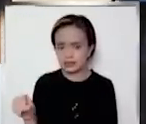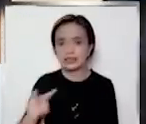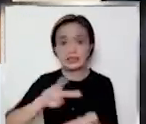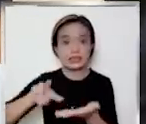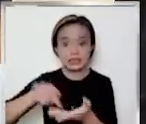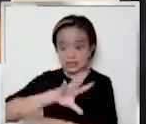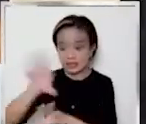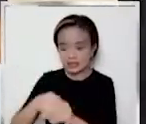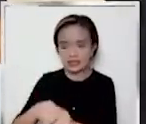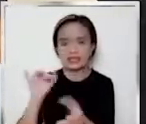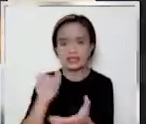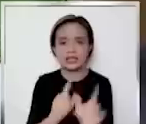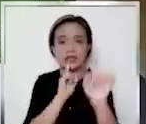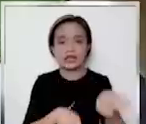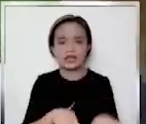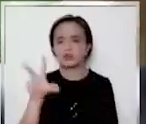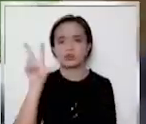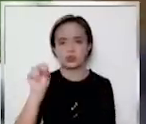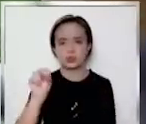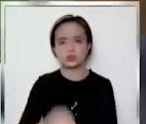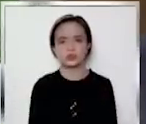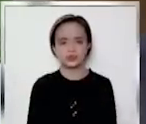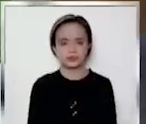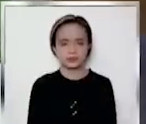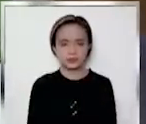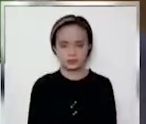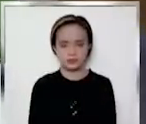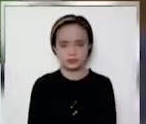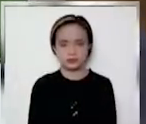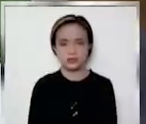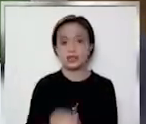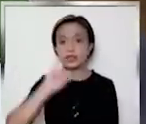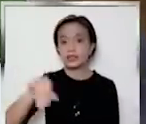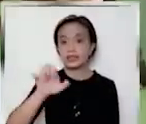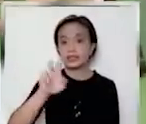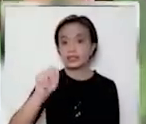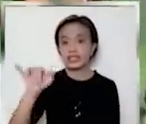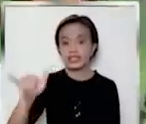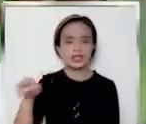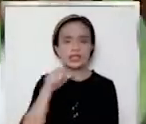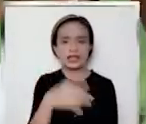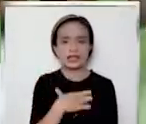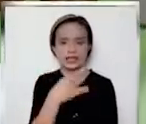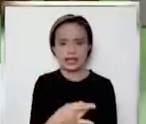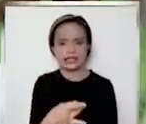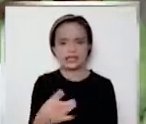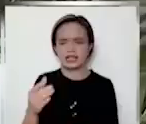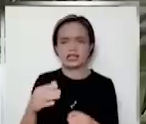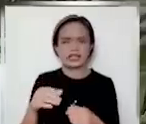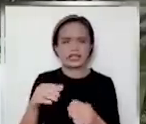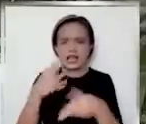ang sumagot ng hindi. Isa si Jenny sa ayaw nang masundan ng kanyang bunso. Tama na raw ang 2